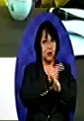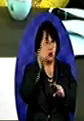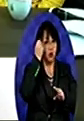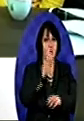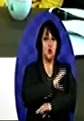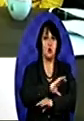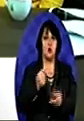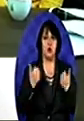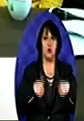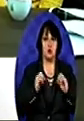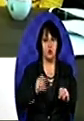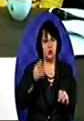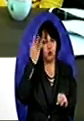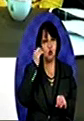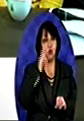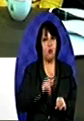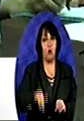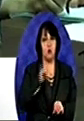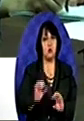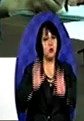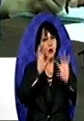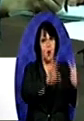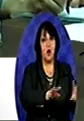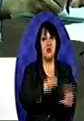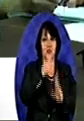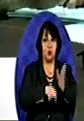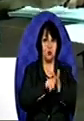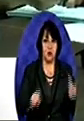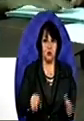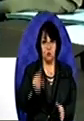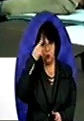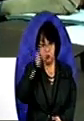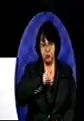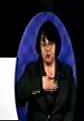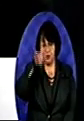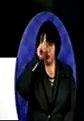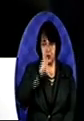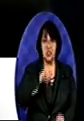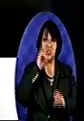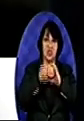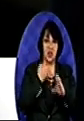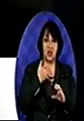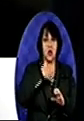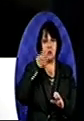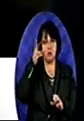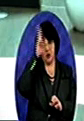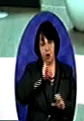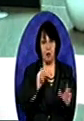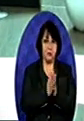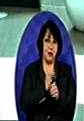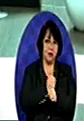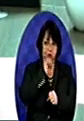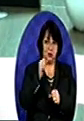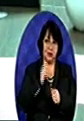нар эрэх даваа гарагаас Япон улсыг зорин 1 сарын хугацаанд суралцах тэдний зардлыг эрүүл мэндийн яам, JICA олон улсын хамтын ажиллагааны байгууллага хамтран